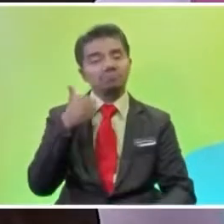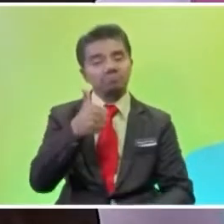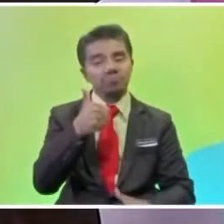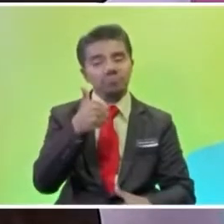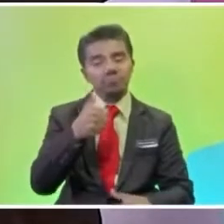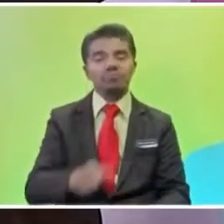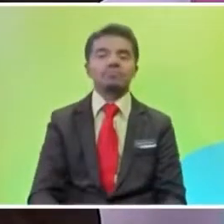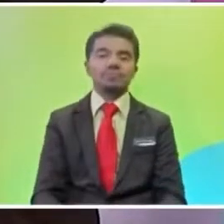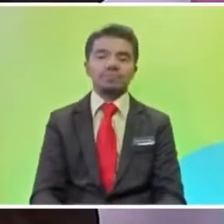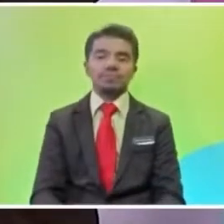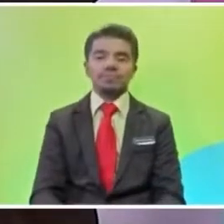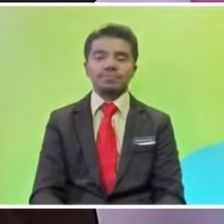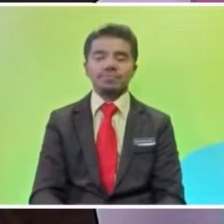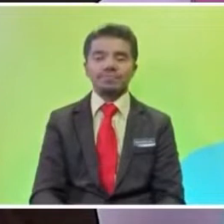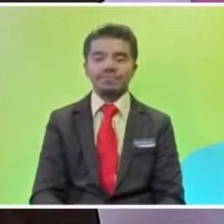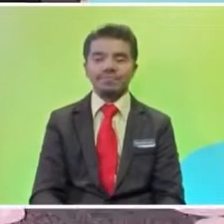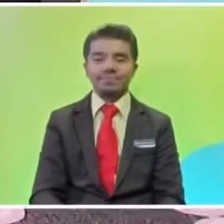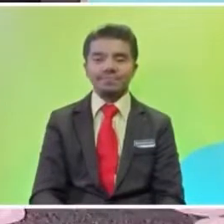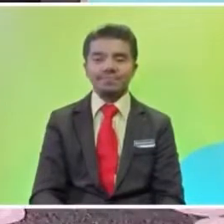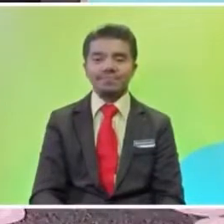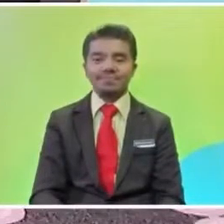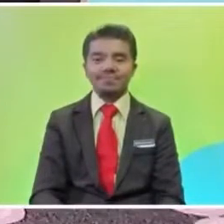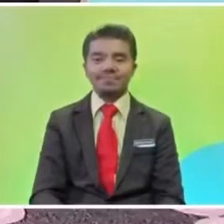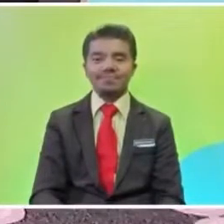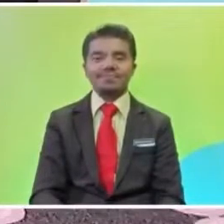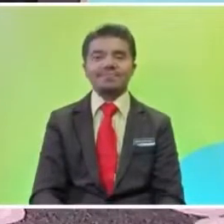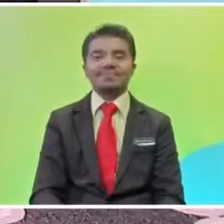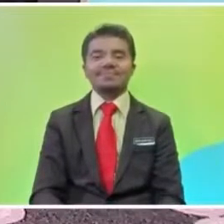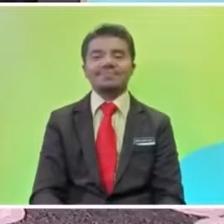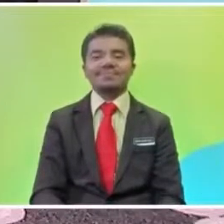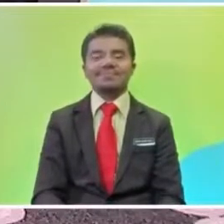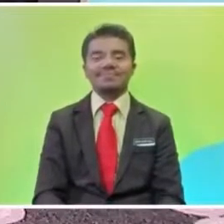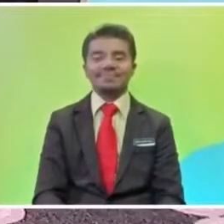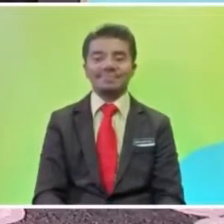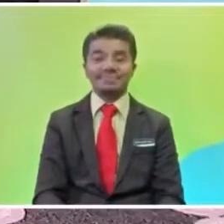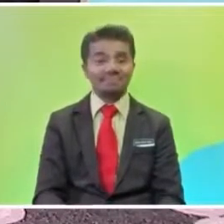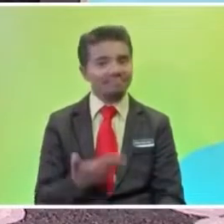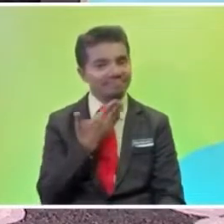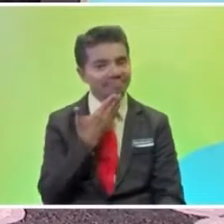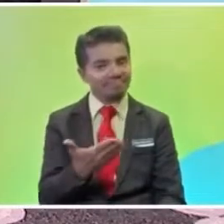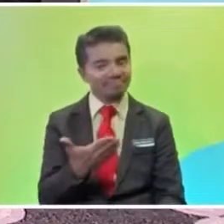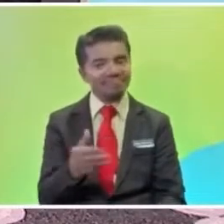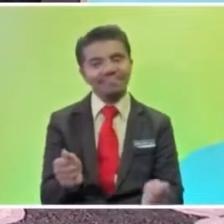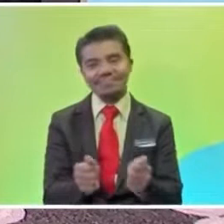dengan seadil dan sewajarnya dengan adil dan sewajarnya Baik terima kasih atas